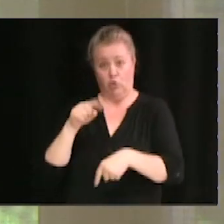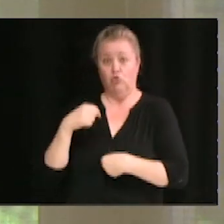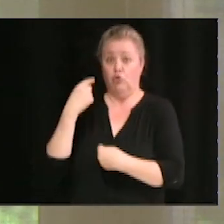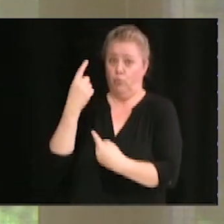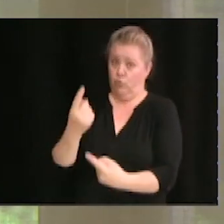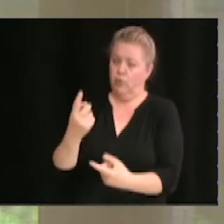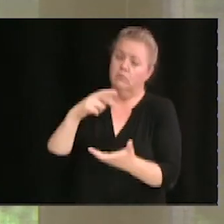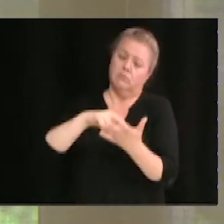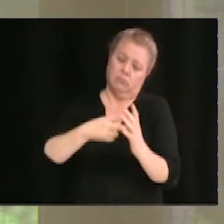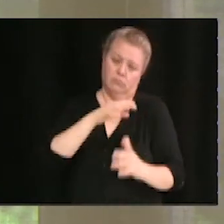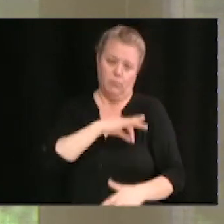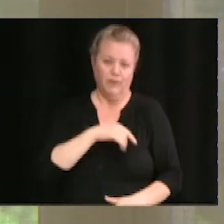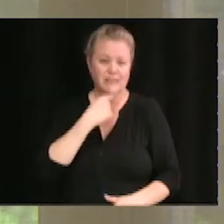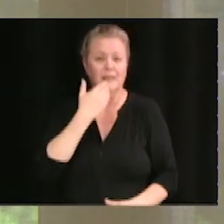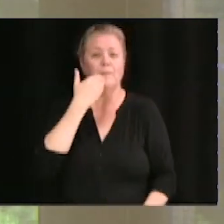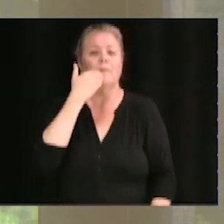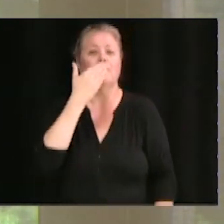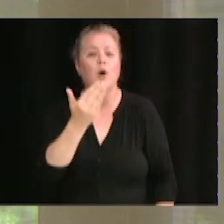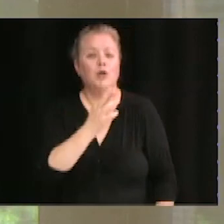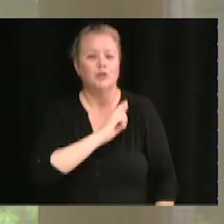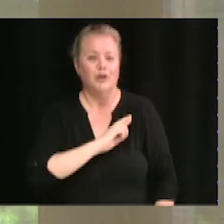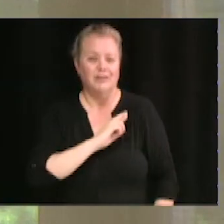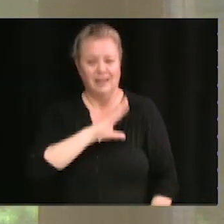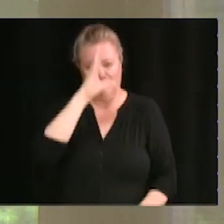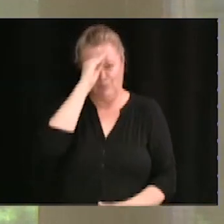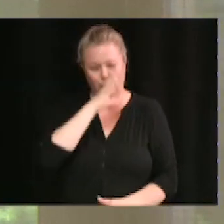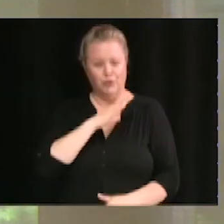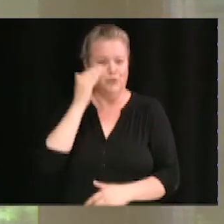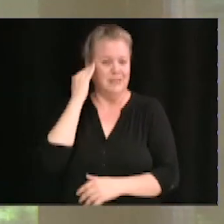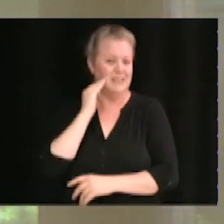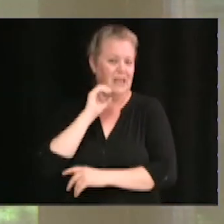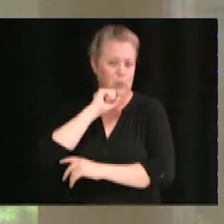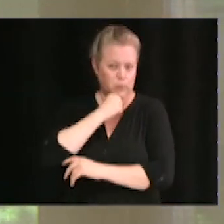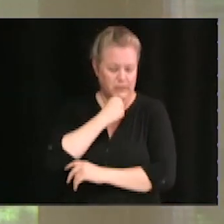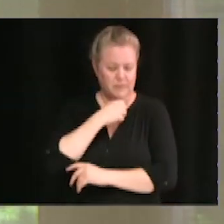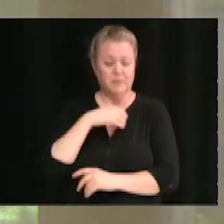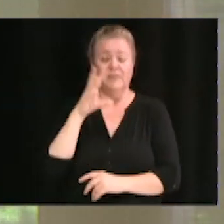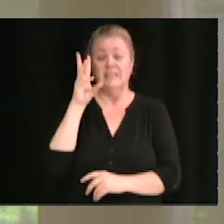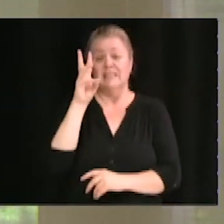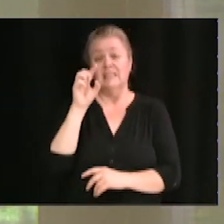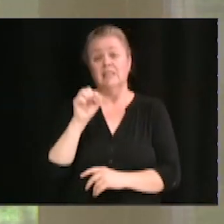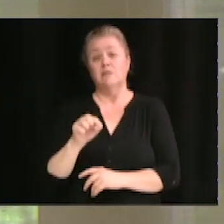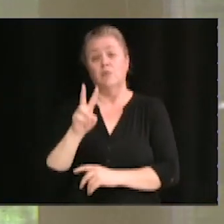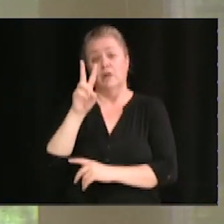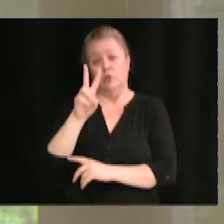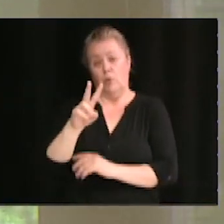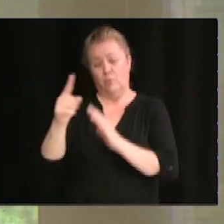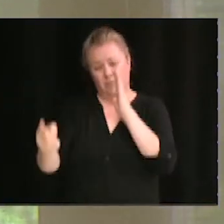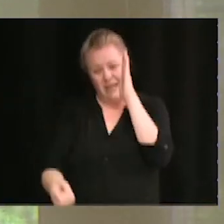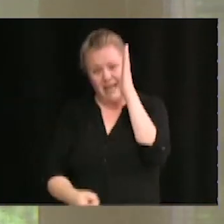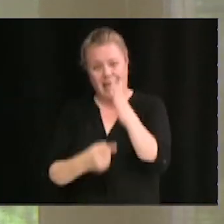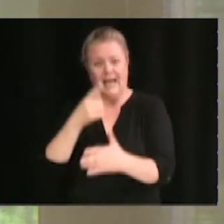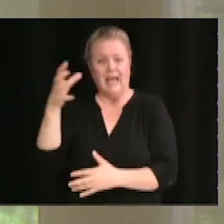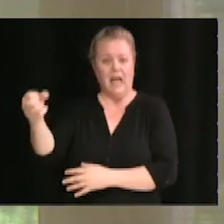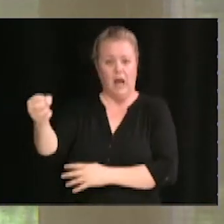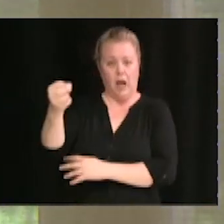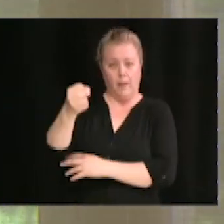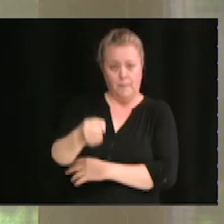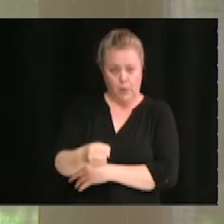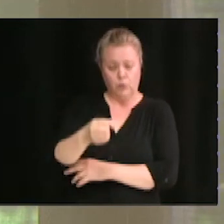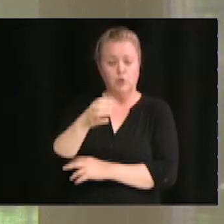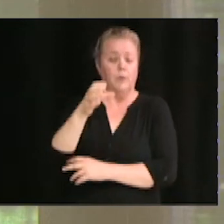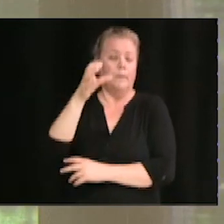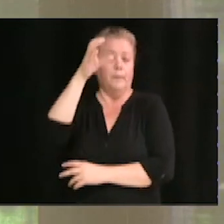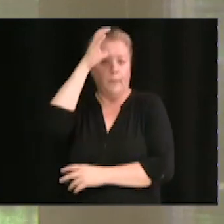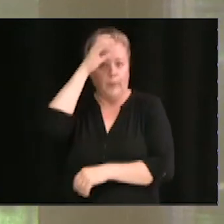retraite, M. Saint-Louis. 6.2. Réembauche d'une personne au poste de pompier à temps partiel sur liste de rappel